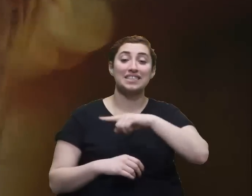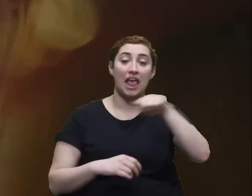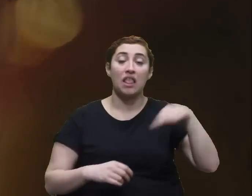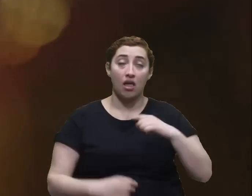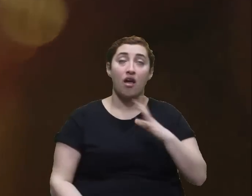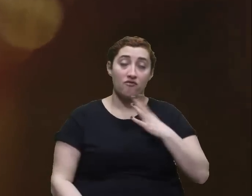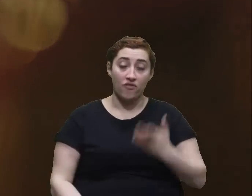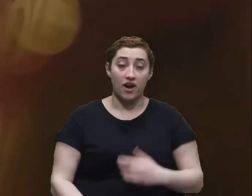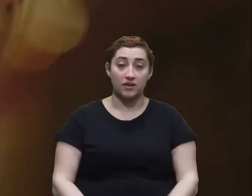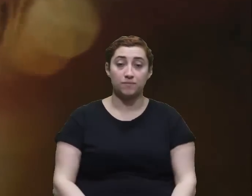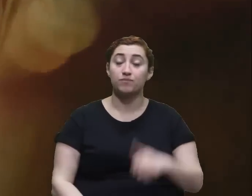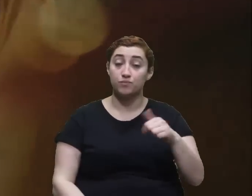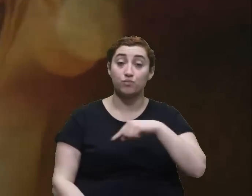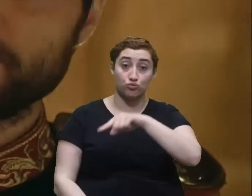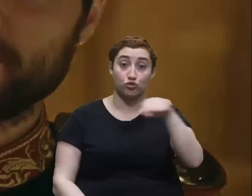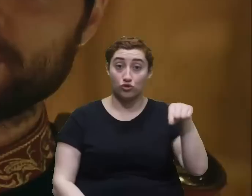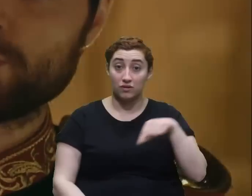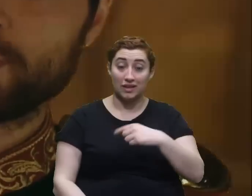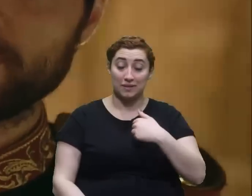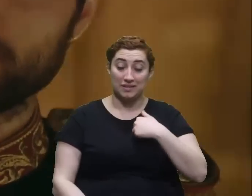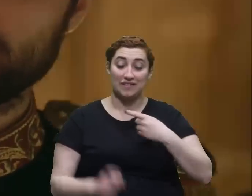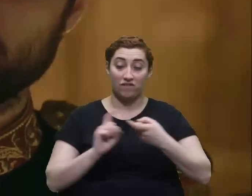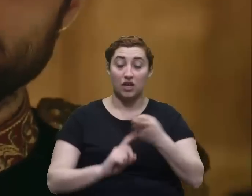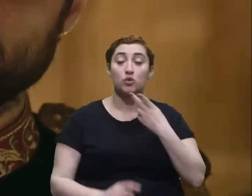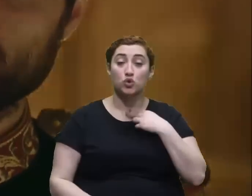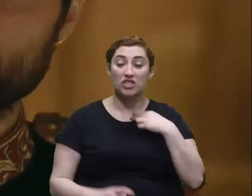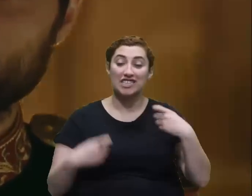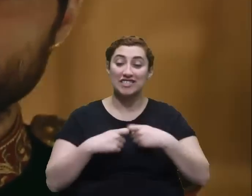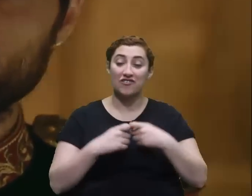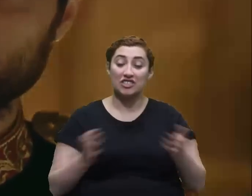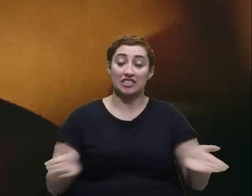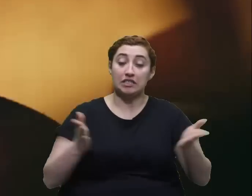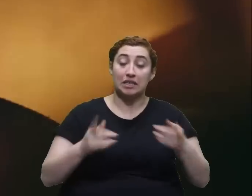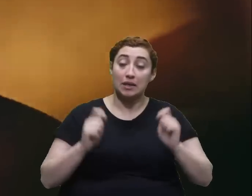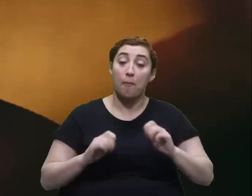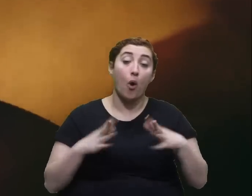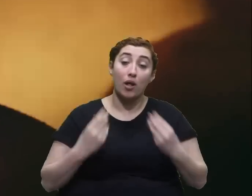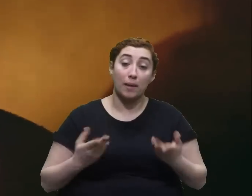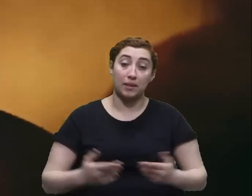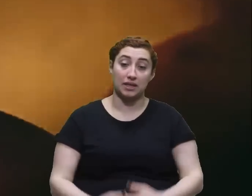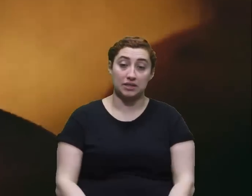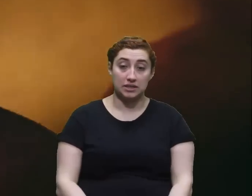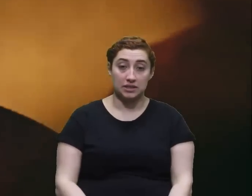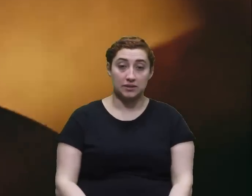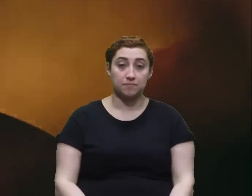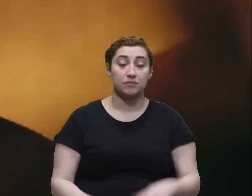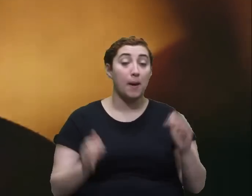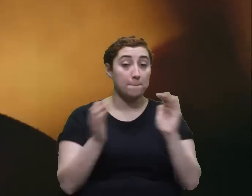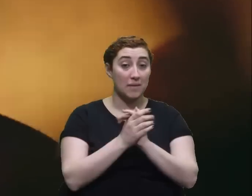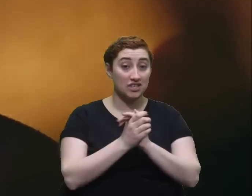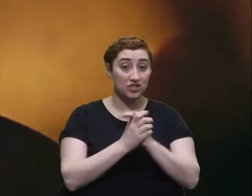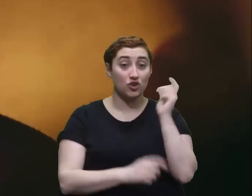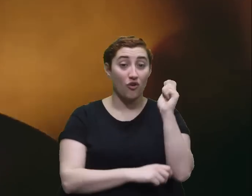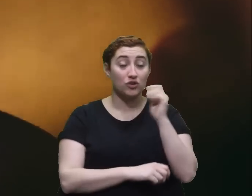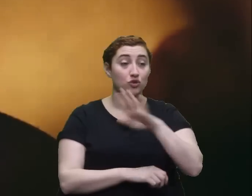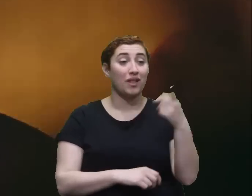var. Bu mihraklar bizle Rusları bir savaşa sürükleyebilir. Pir de yanlarında. Barış konferansına